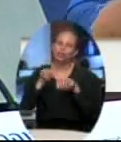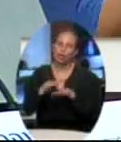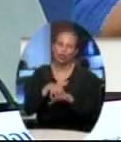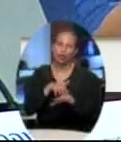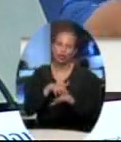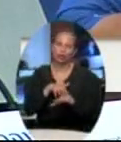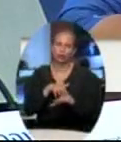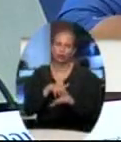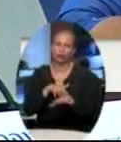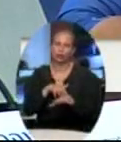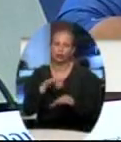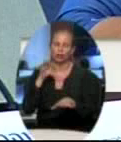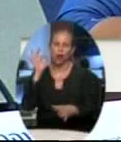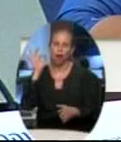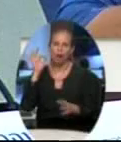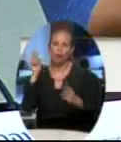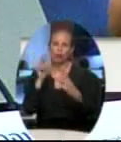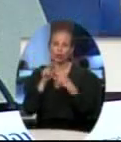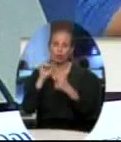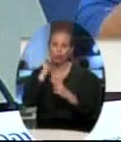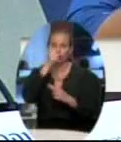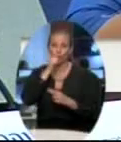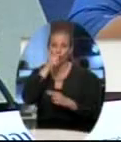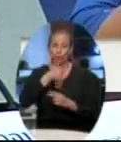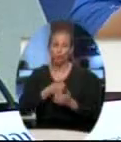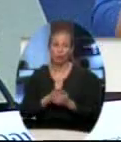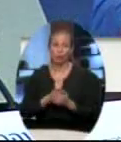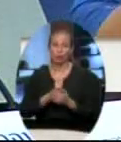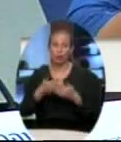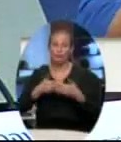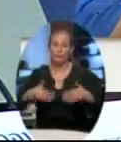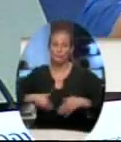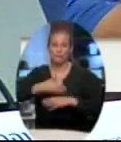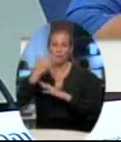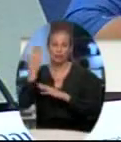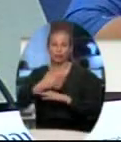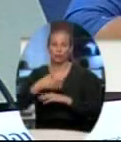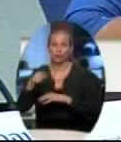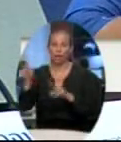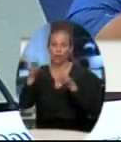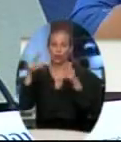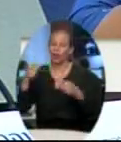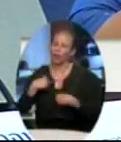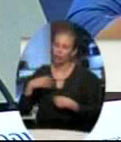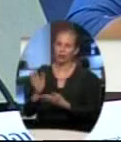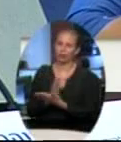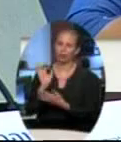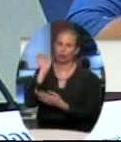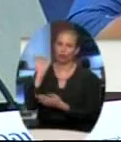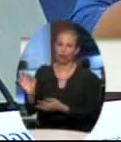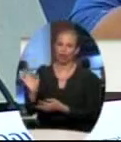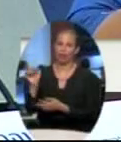הרגשה, אתה פוגש את זה ביום יום, אתה מול מחסום, אין, אתה לא שווה, אני אחליט בשבילך. לא אתה